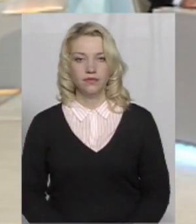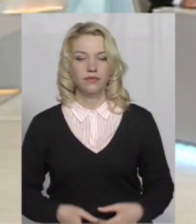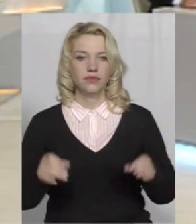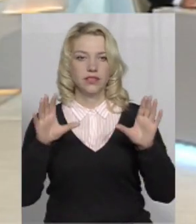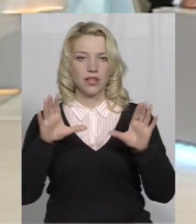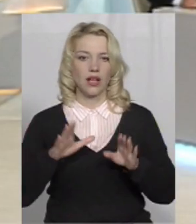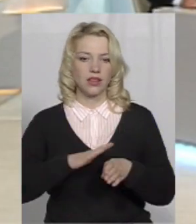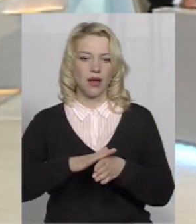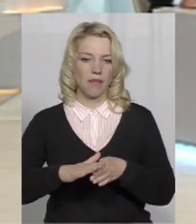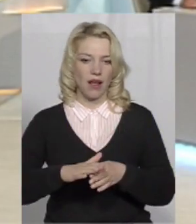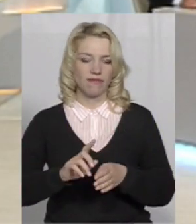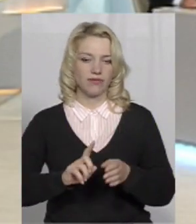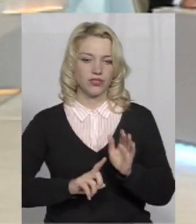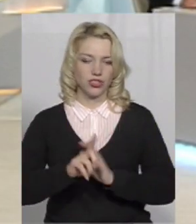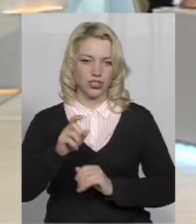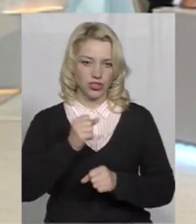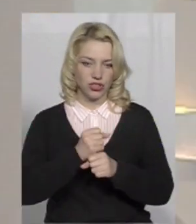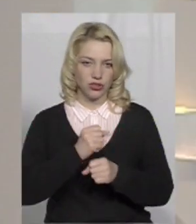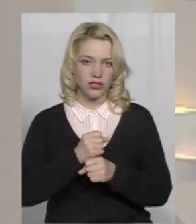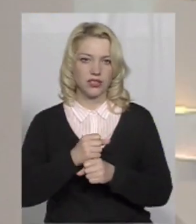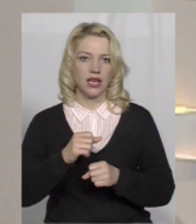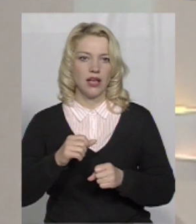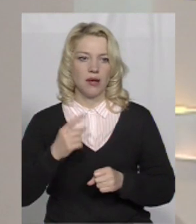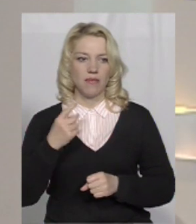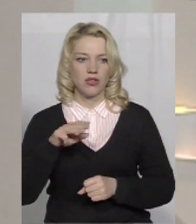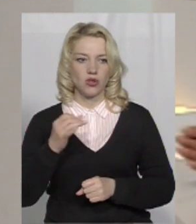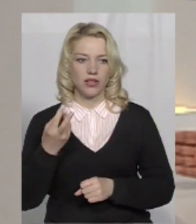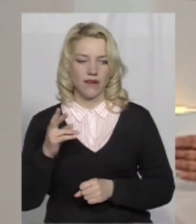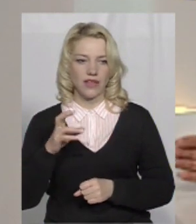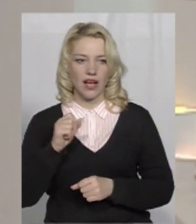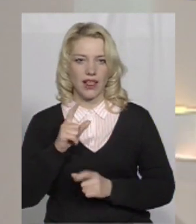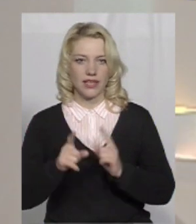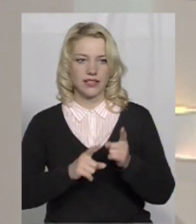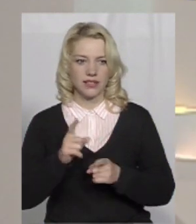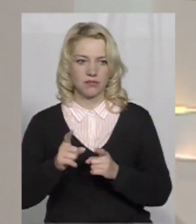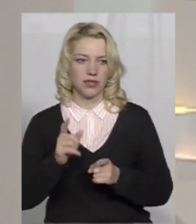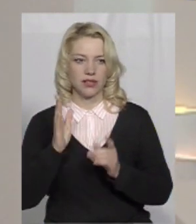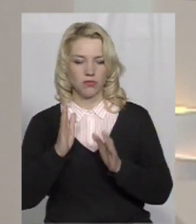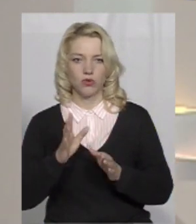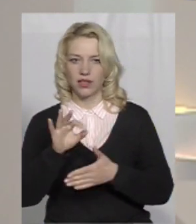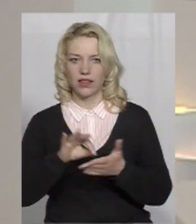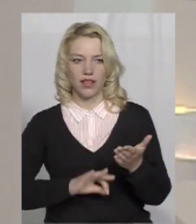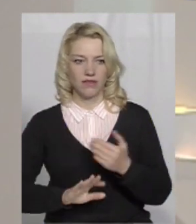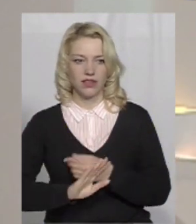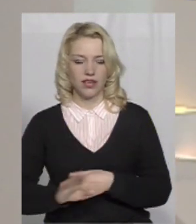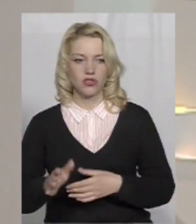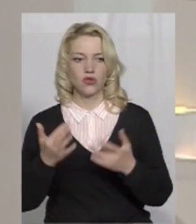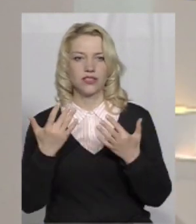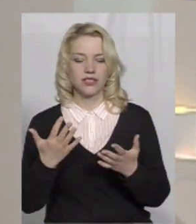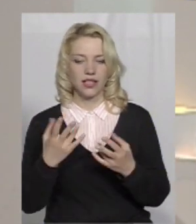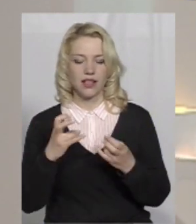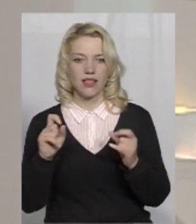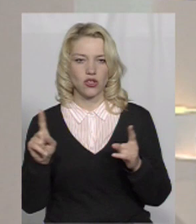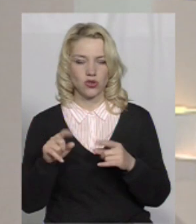Закон набрав чинності 1 травня, але зміни відбудуться не відразу. Скільки на